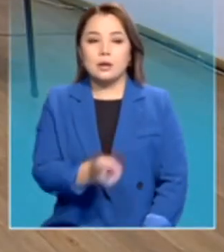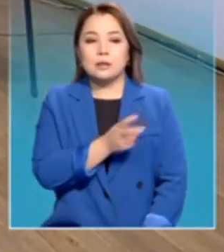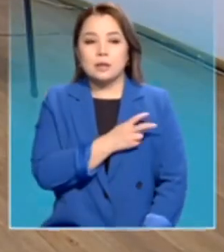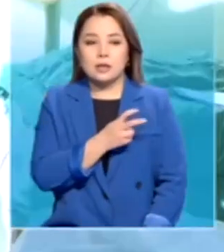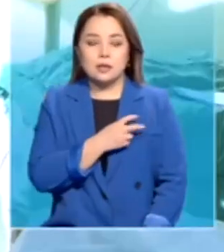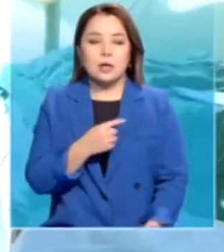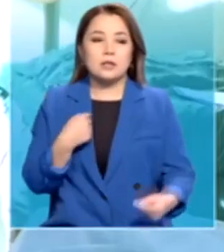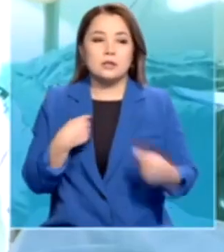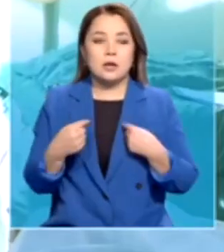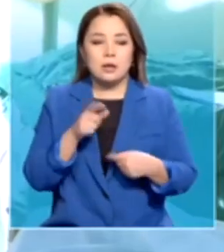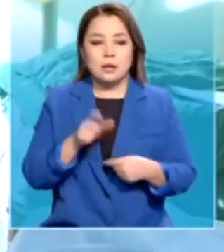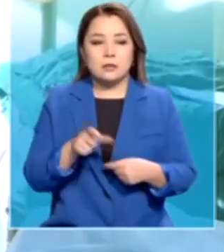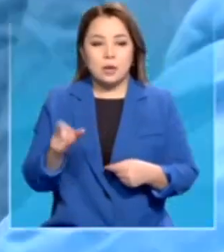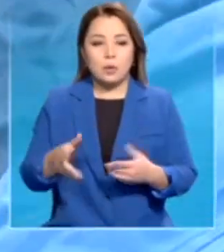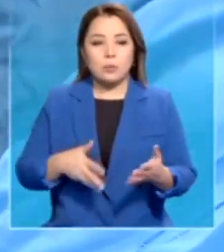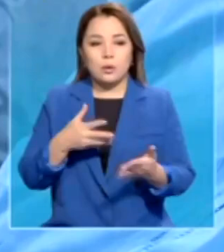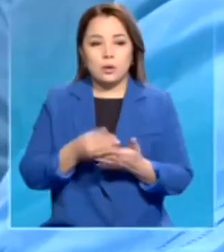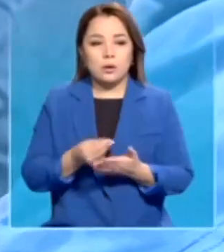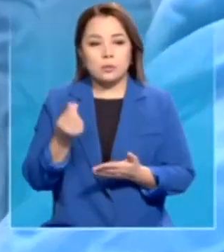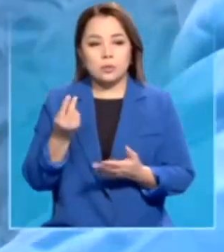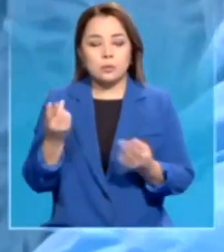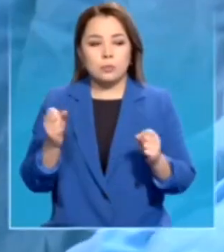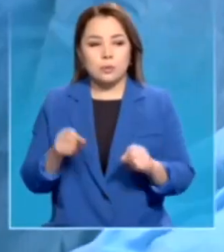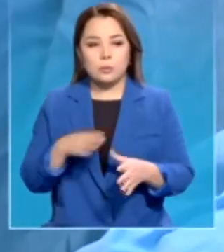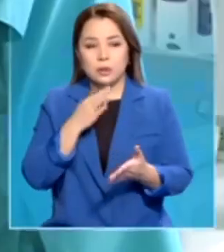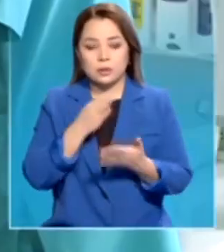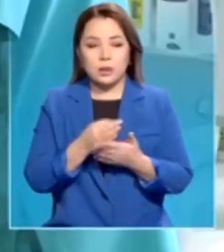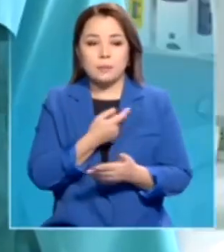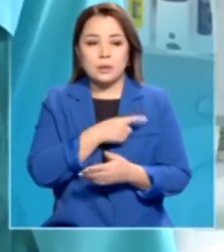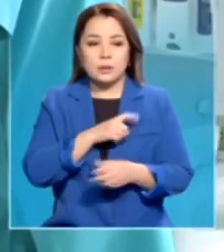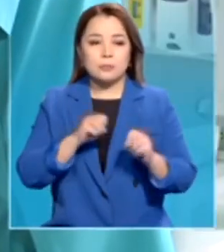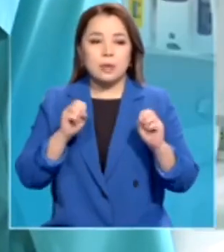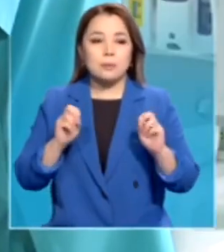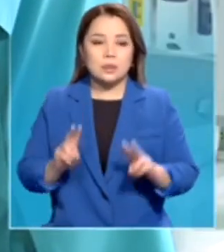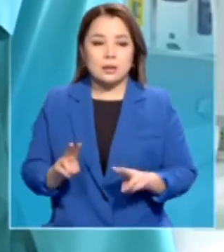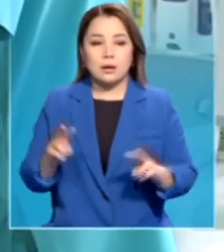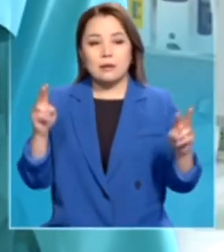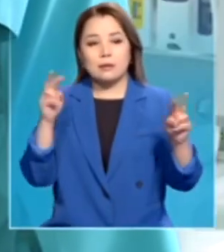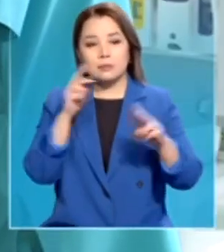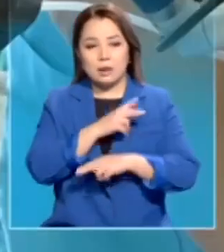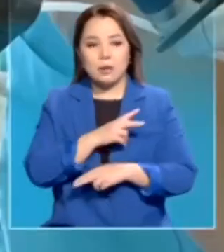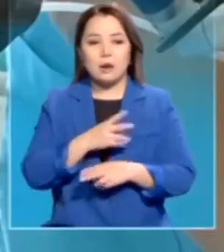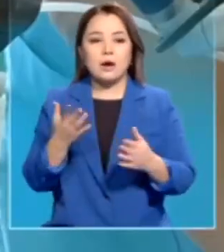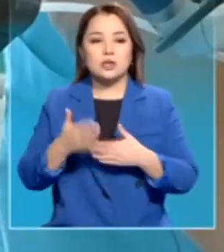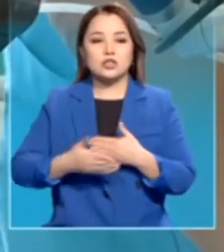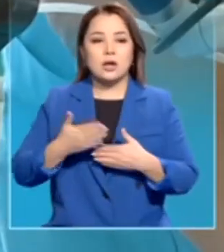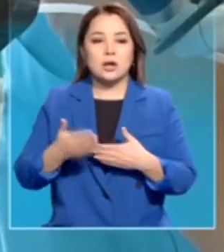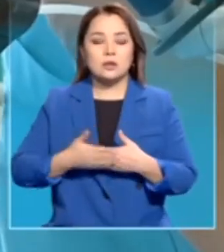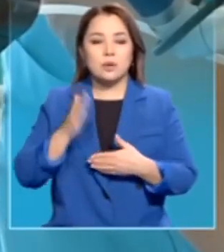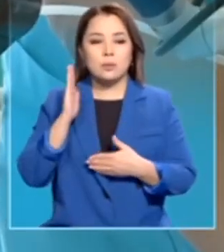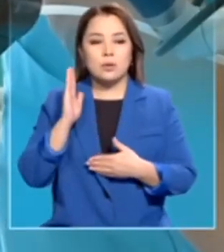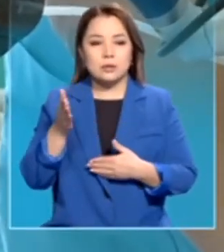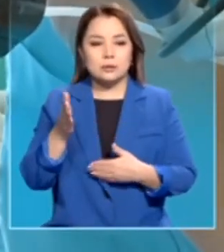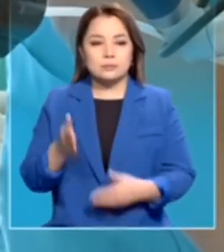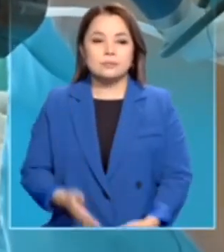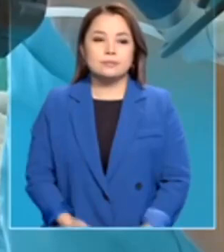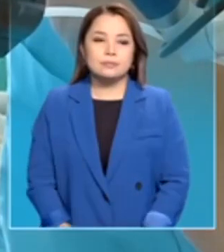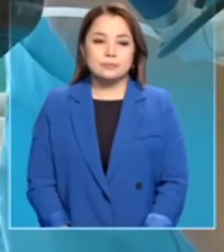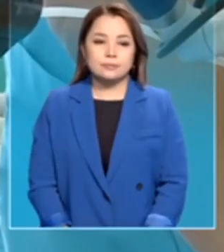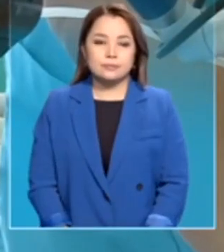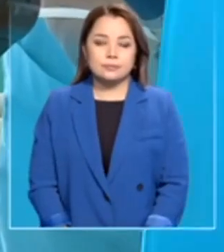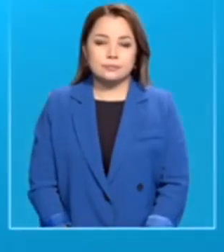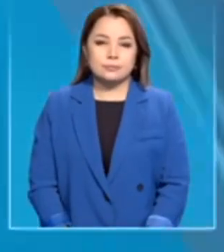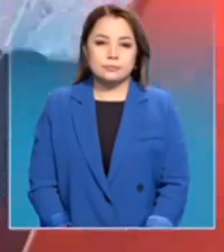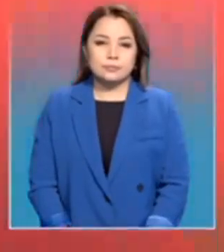Дәргерлерден зардап шеккендерге өтемақы төленуі мүмкін. Ал медицина мамандары қате жіберсе, қандай жаза қолданылмақ?